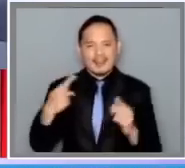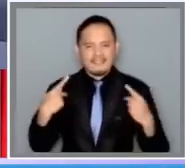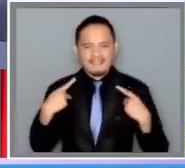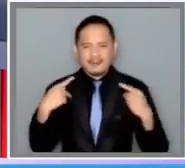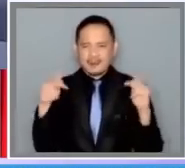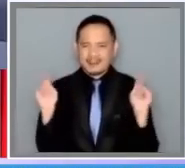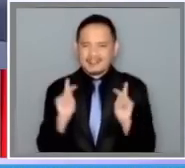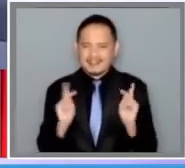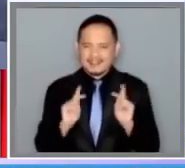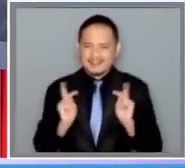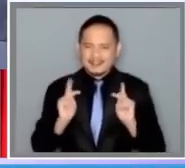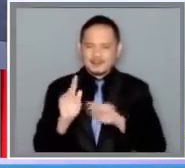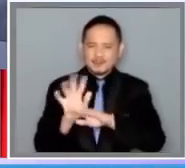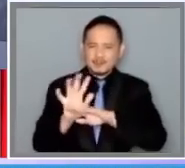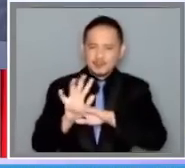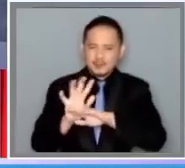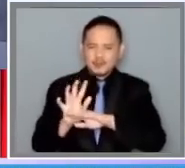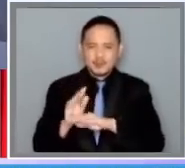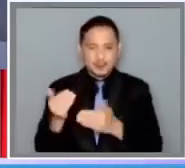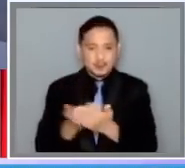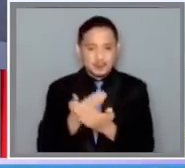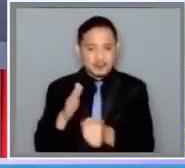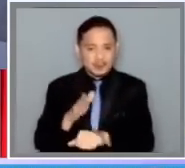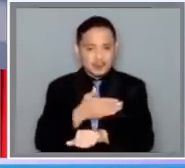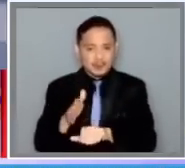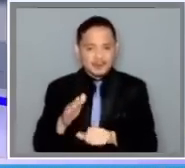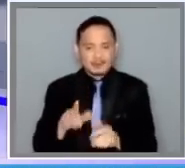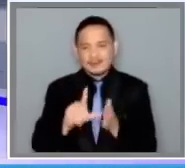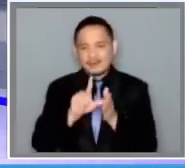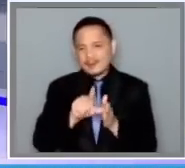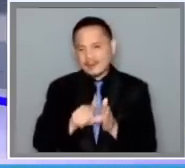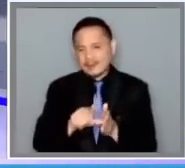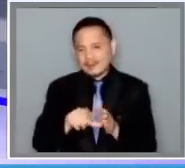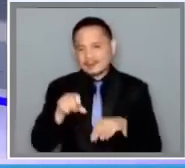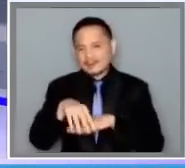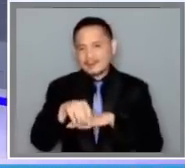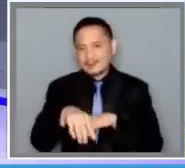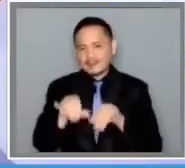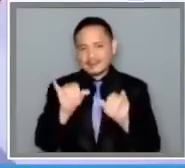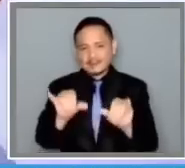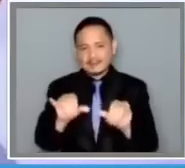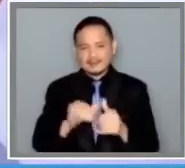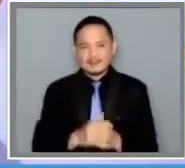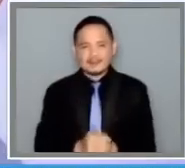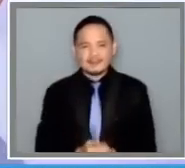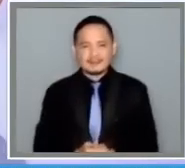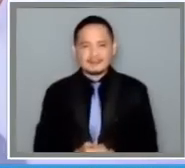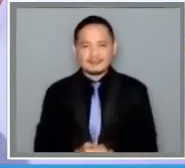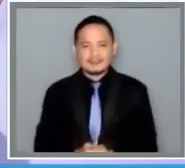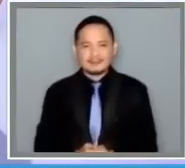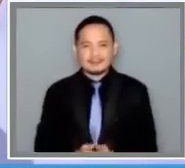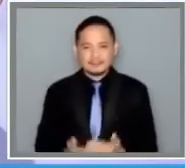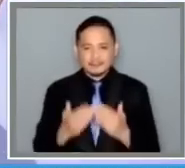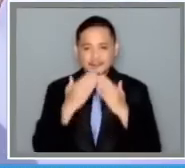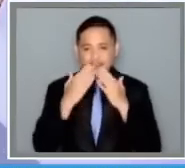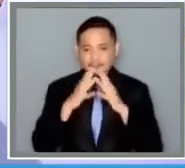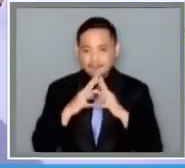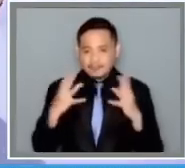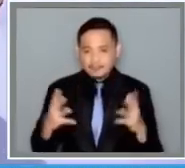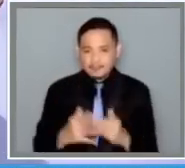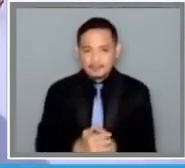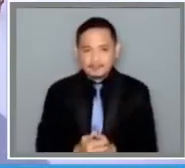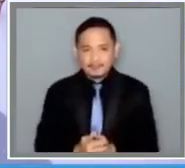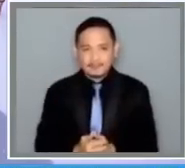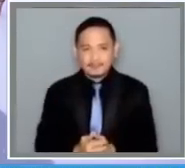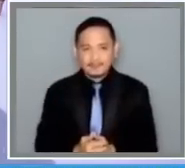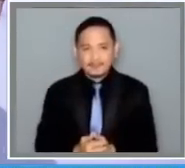bagong MV. Ichichika ko yan mamaya, dyan lang kayo. Thank you, Maring Aubrey. Thank you.